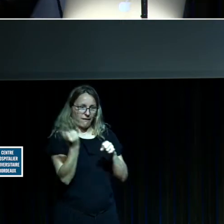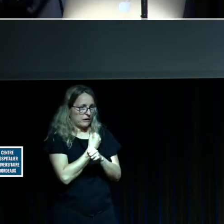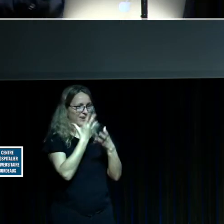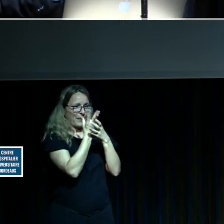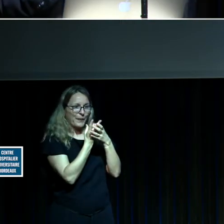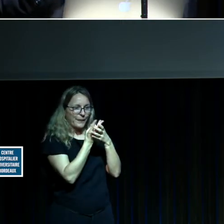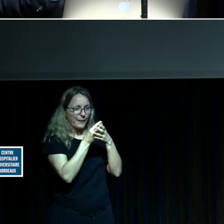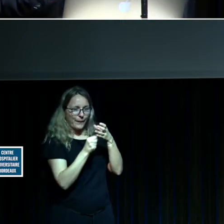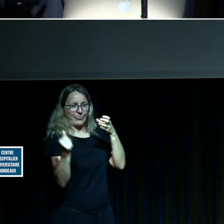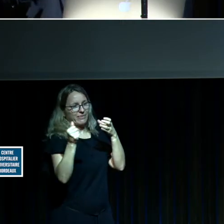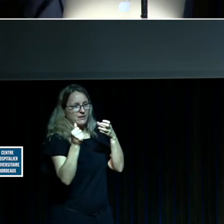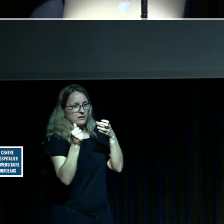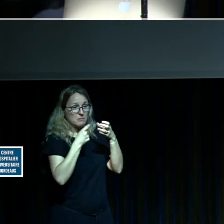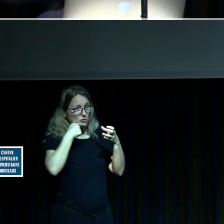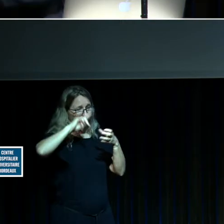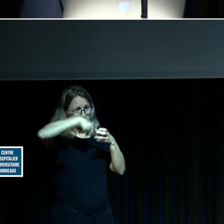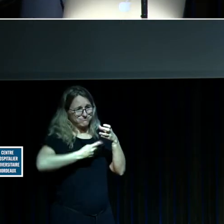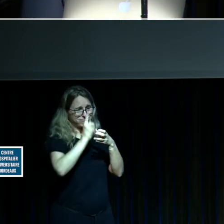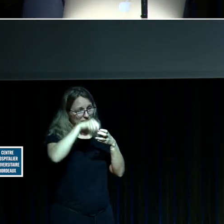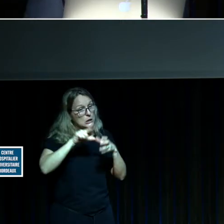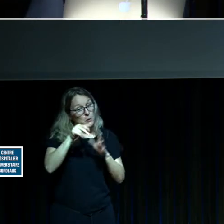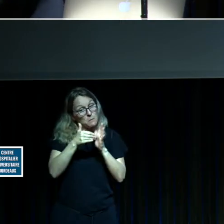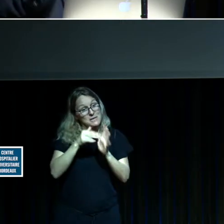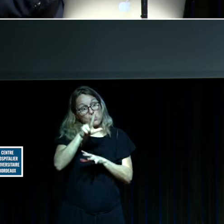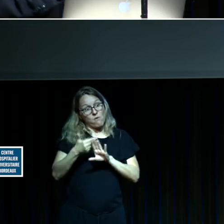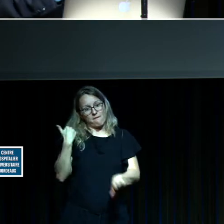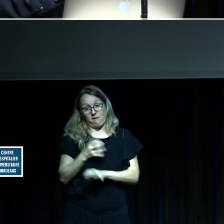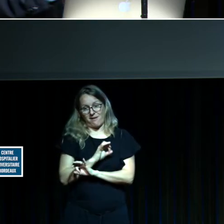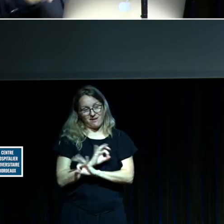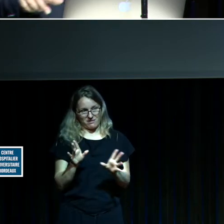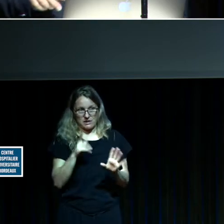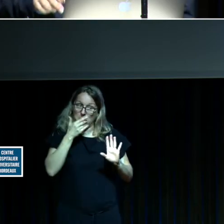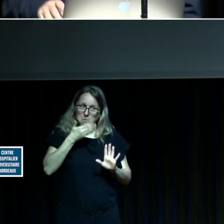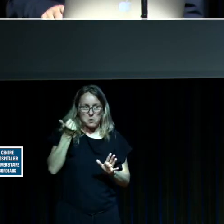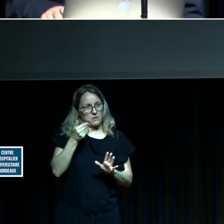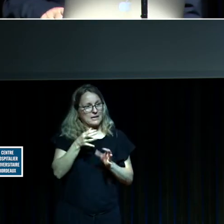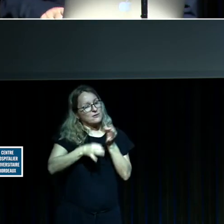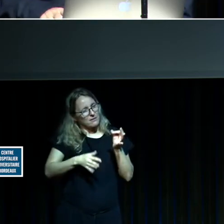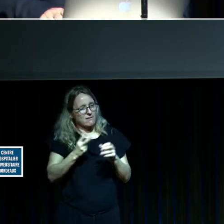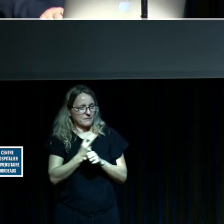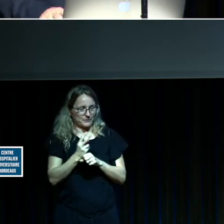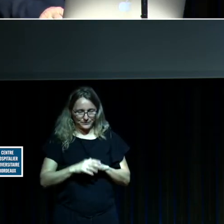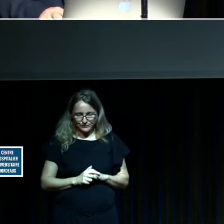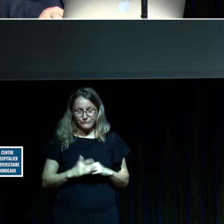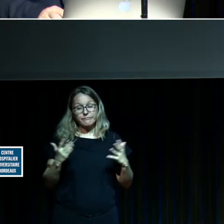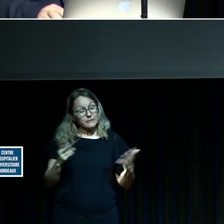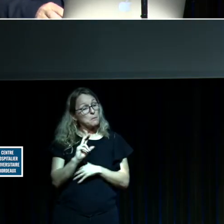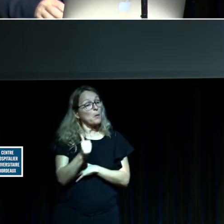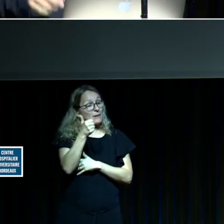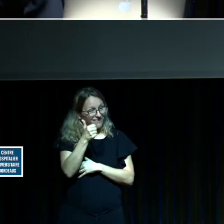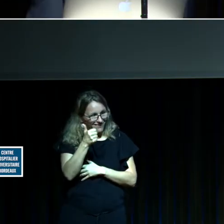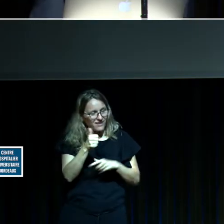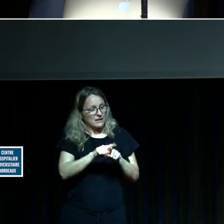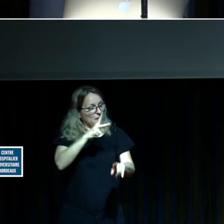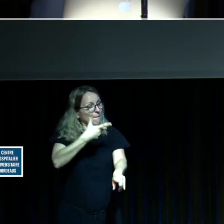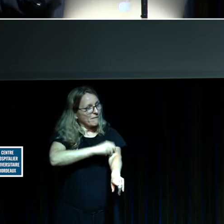est déjà un très bon résultat, parce qu'avant 2003, on n'avait rien du tout. Donc, premier élément, c'est la thrombolyse, uniquement dans